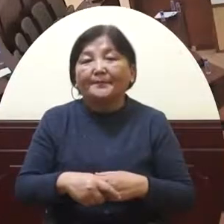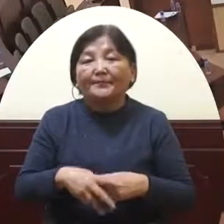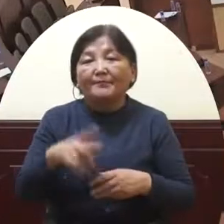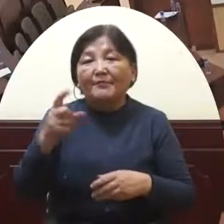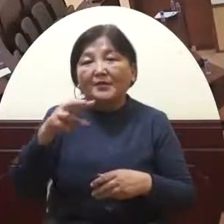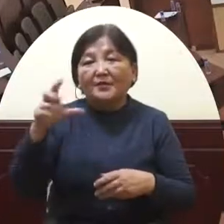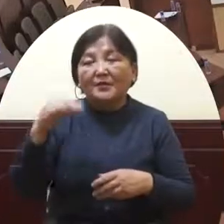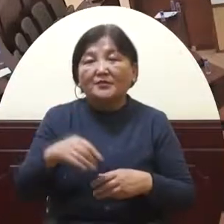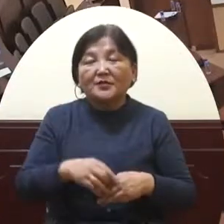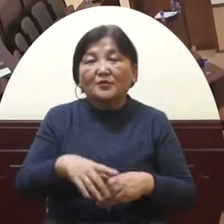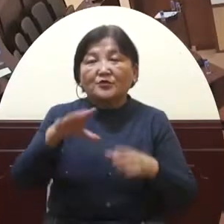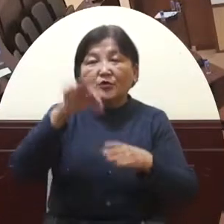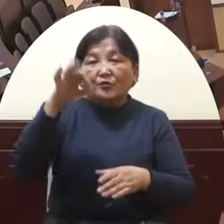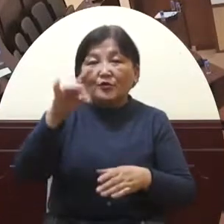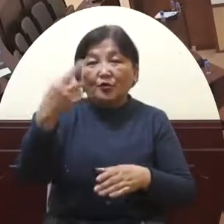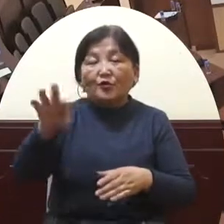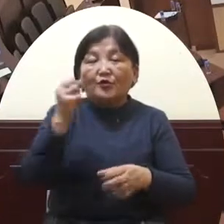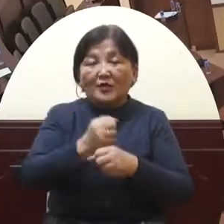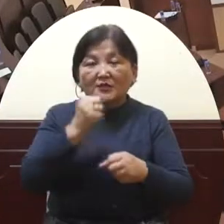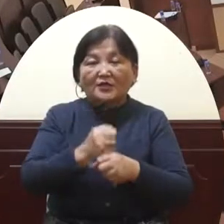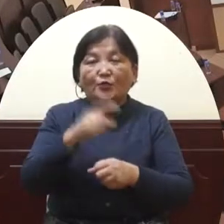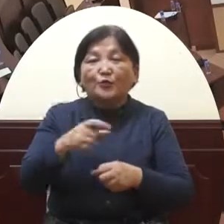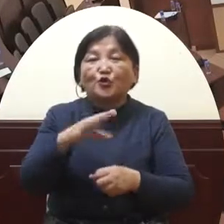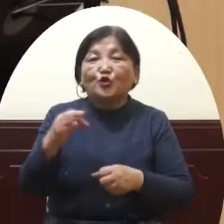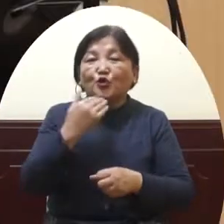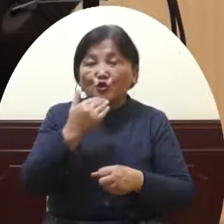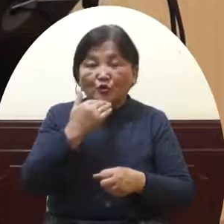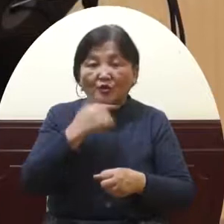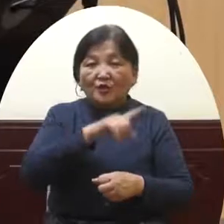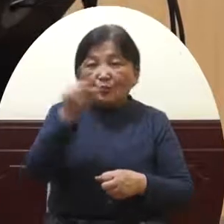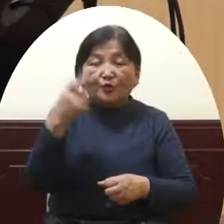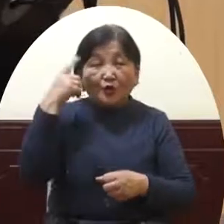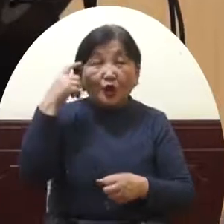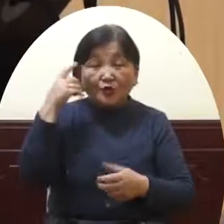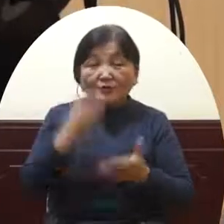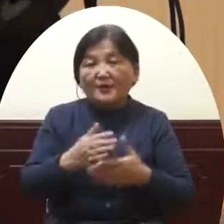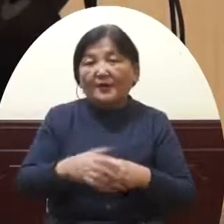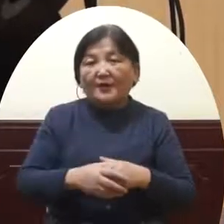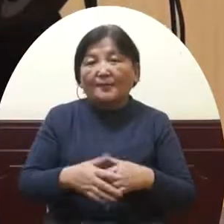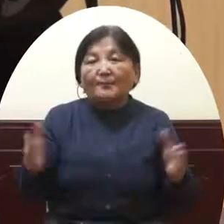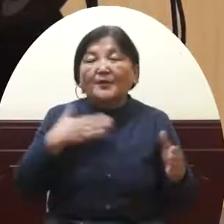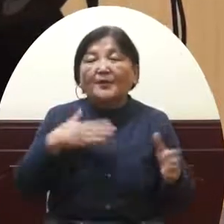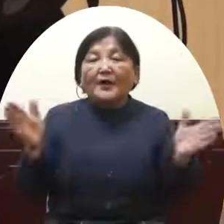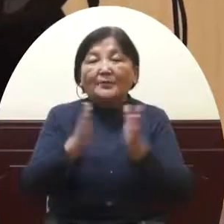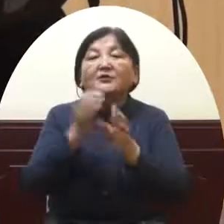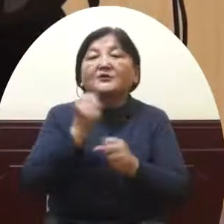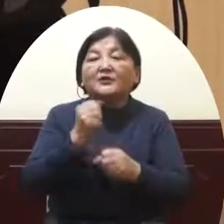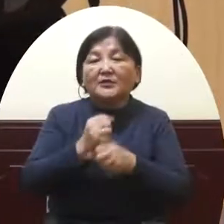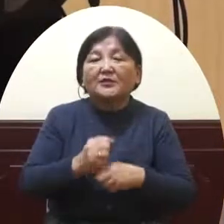хүн хүч хөрөнгө санхүүгийн хувьд бол дутагдал байгаа. Тэрийг бол маш сайн ойлгож байгаа. Бид нар бас ингээд хамтраад